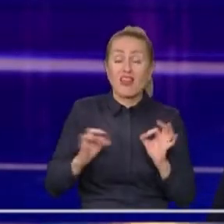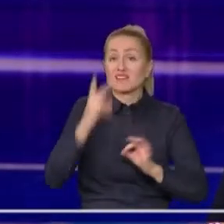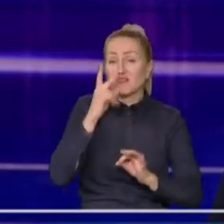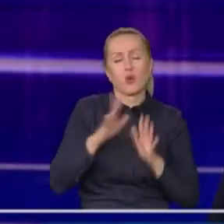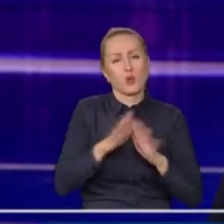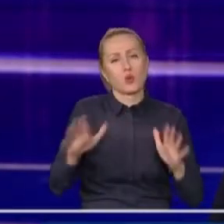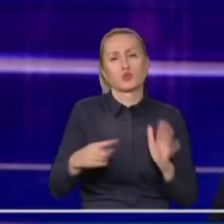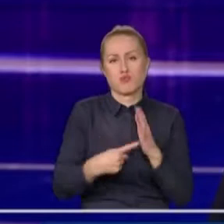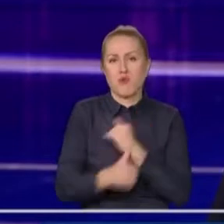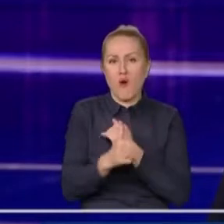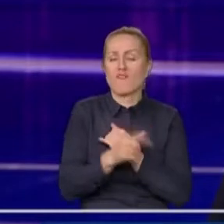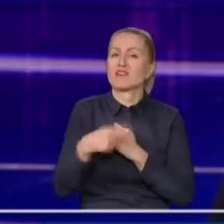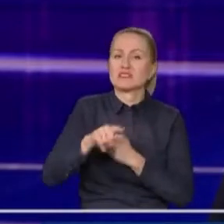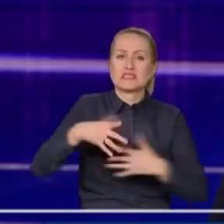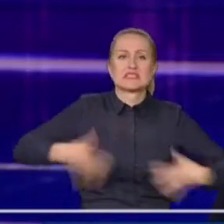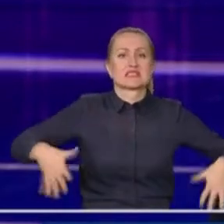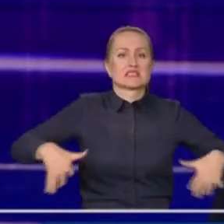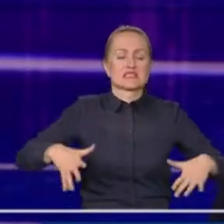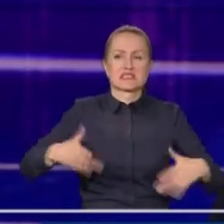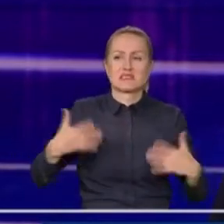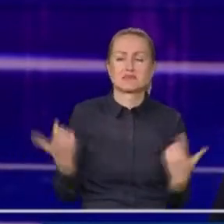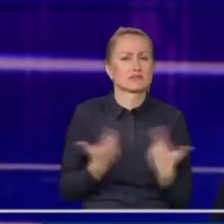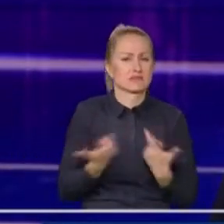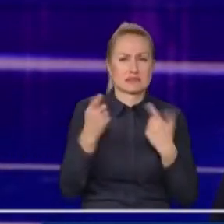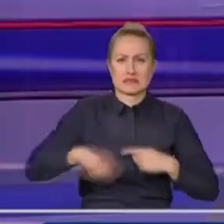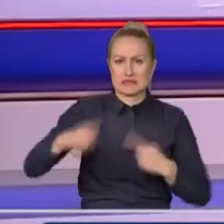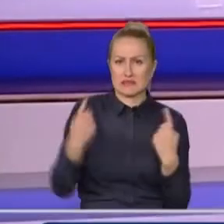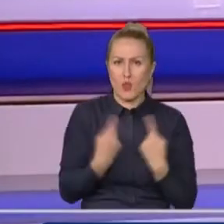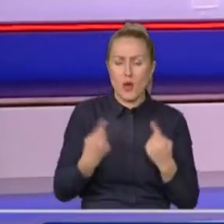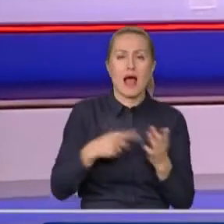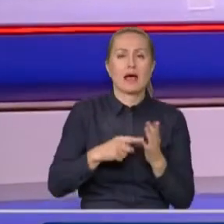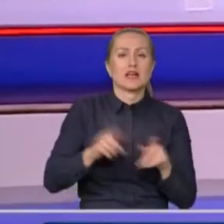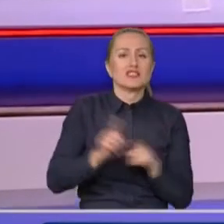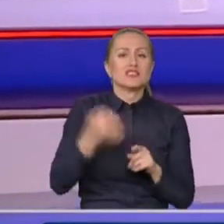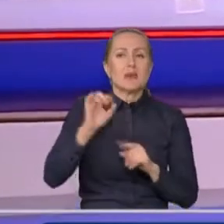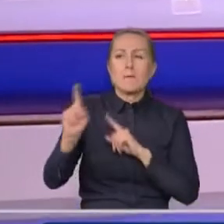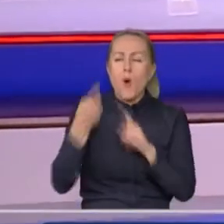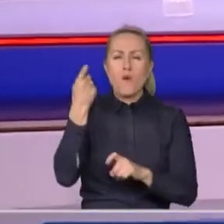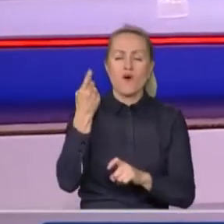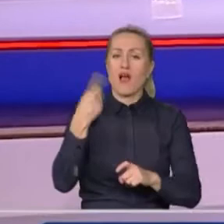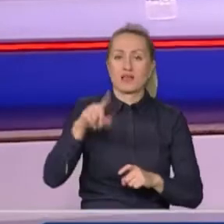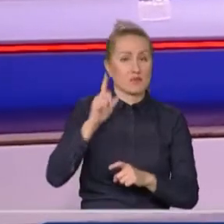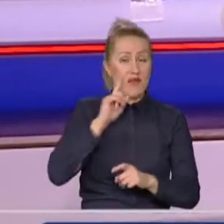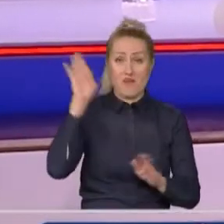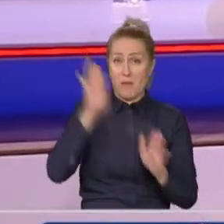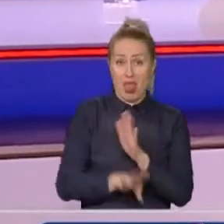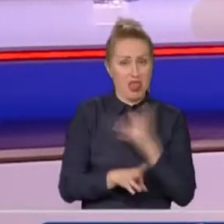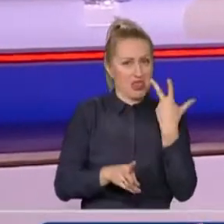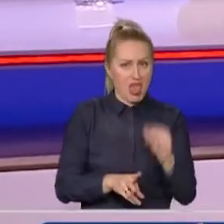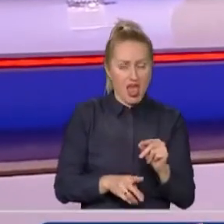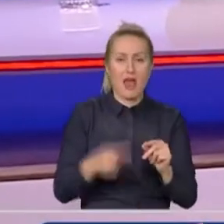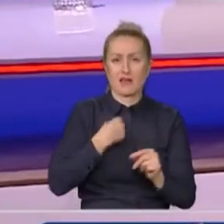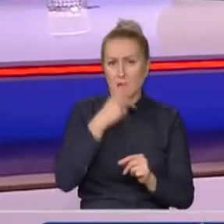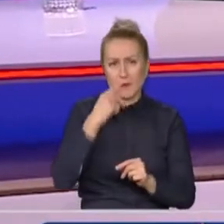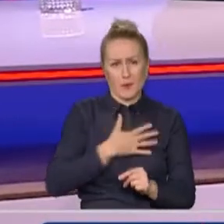wskazuje na to, że tych napięć, które mają tam miejsce, tych prowokacji nie ubywa i w